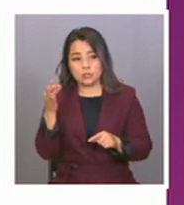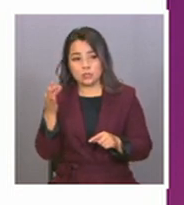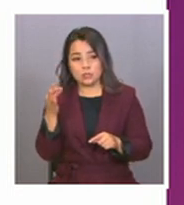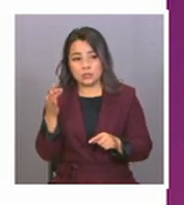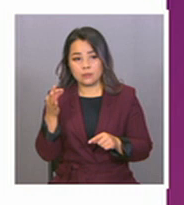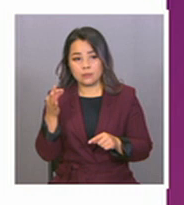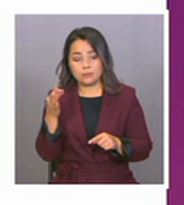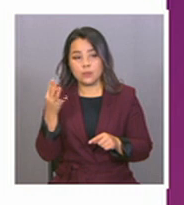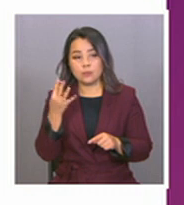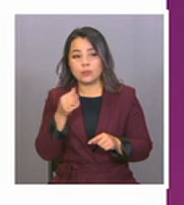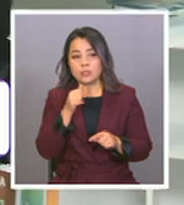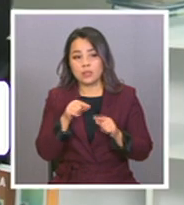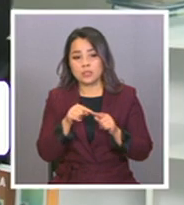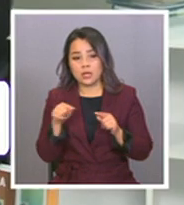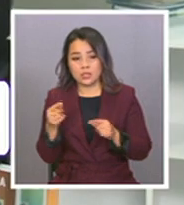көрсетейік.